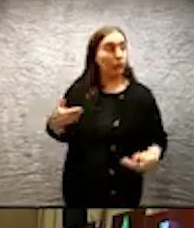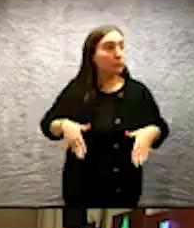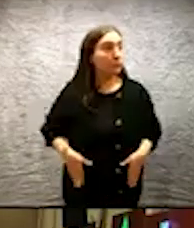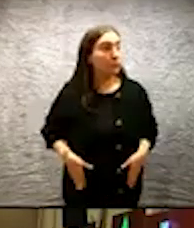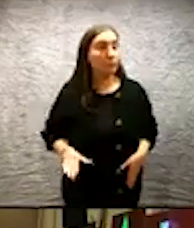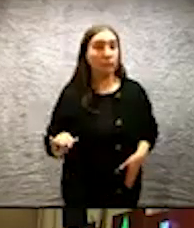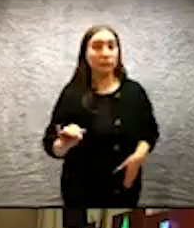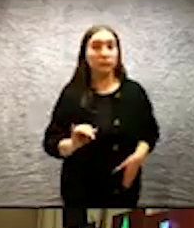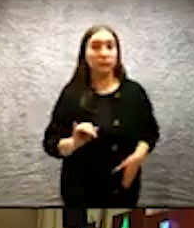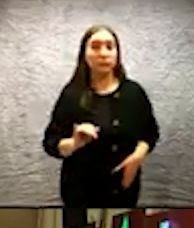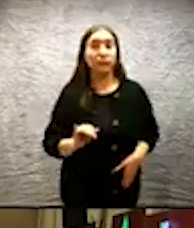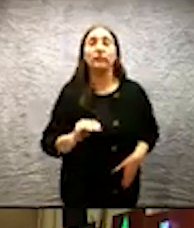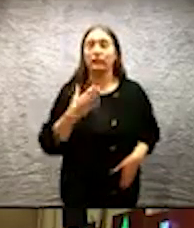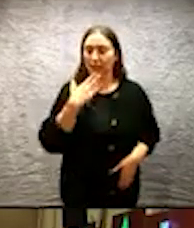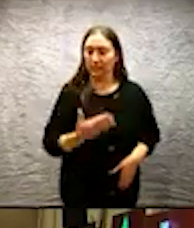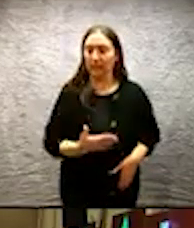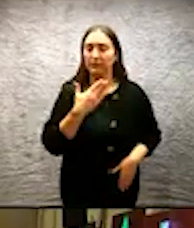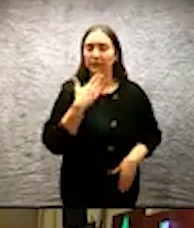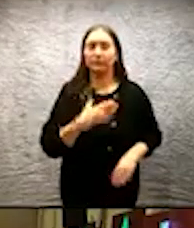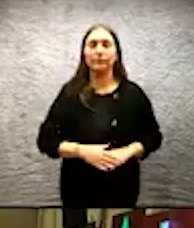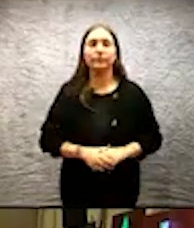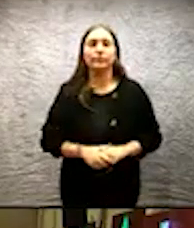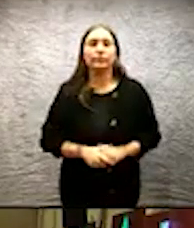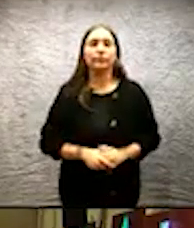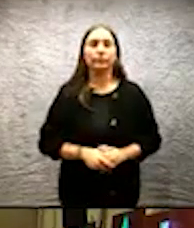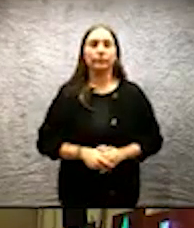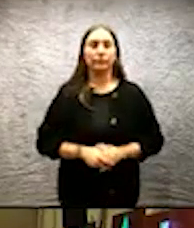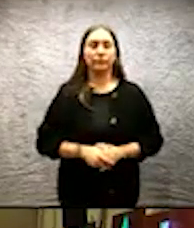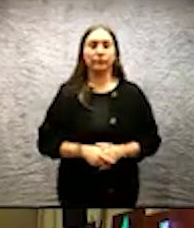s'abstient ? Merci.